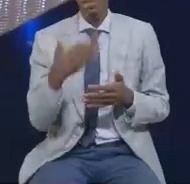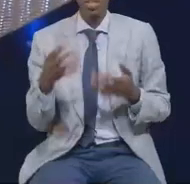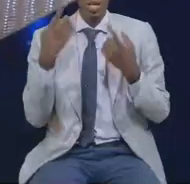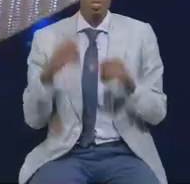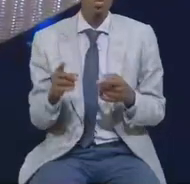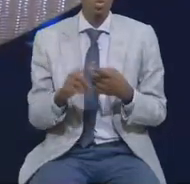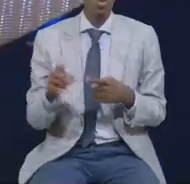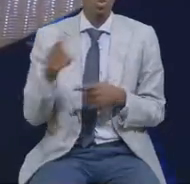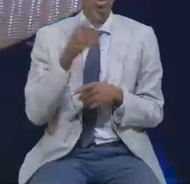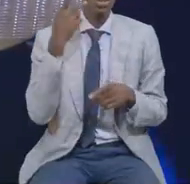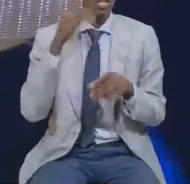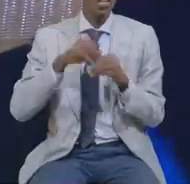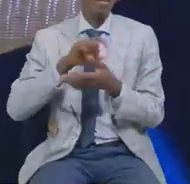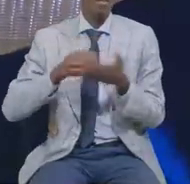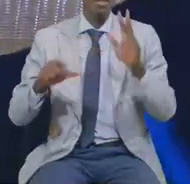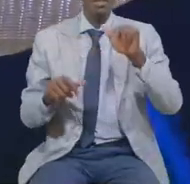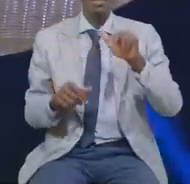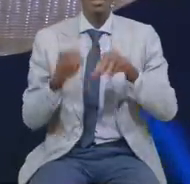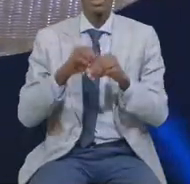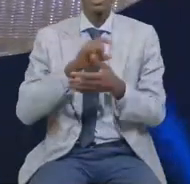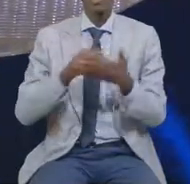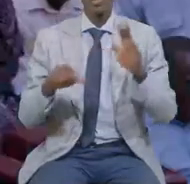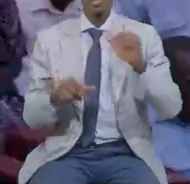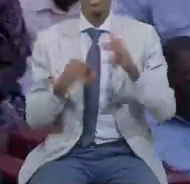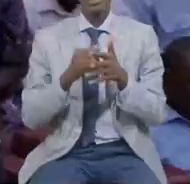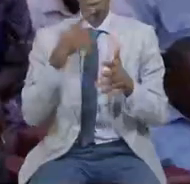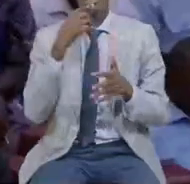vous arrive. Et verset 13 dit,